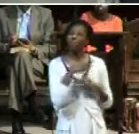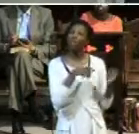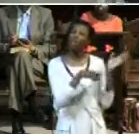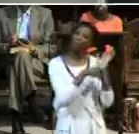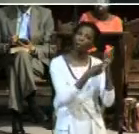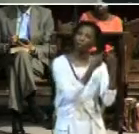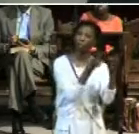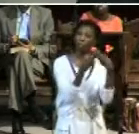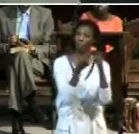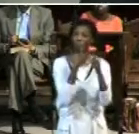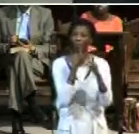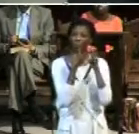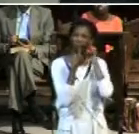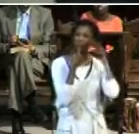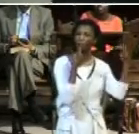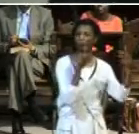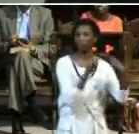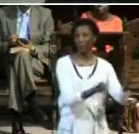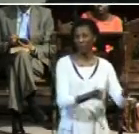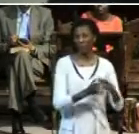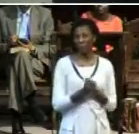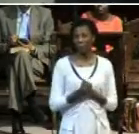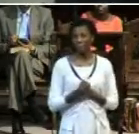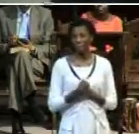voient la chose de manière différente.